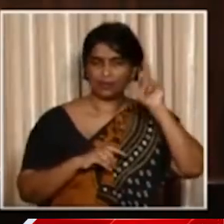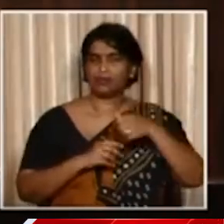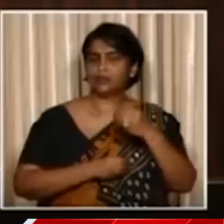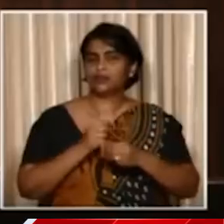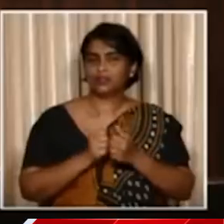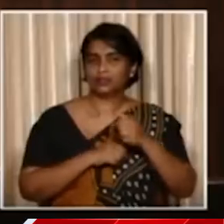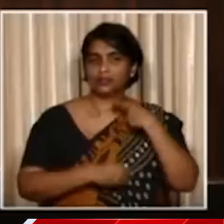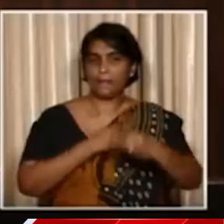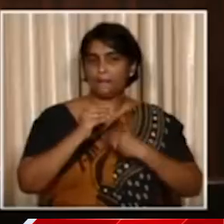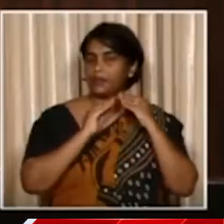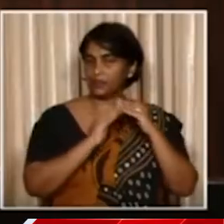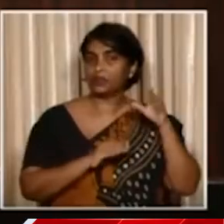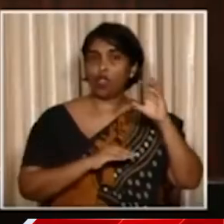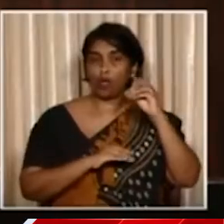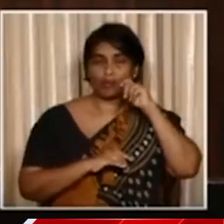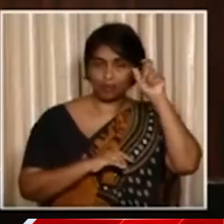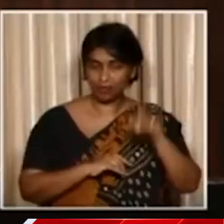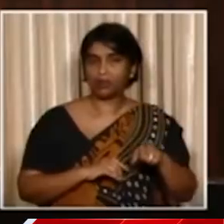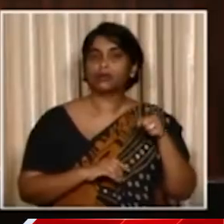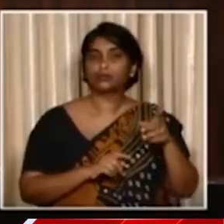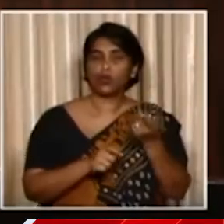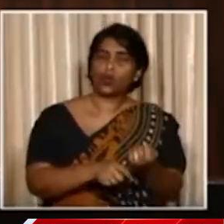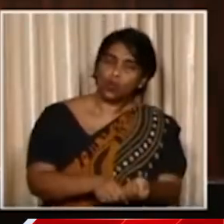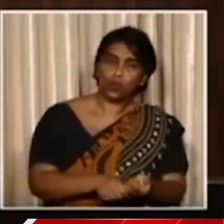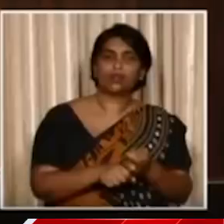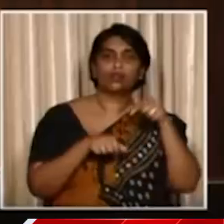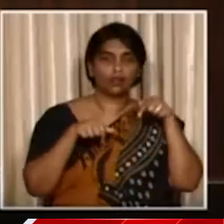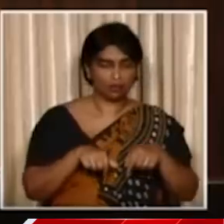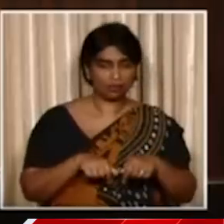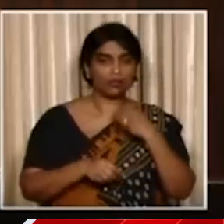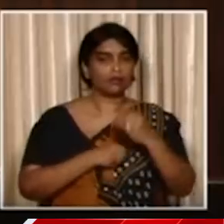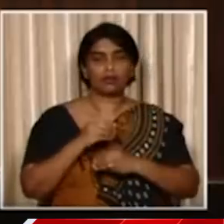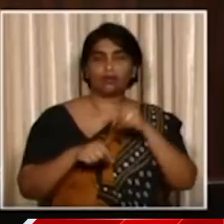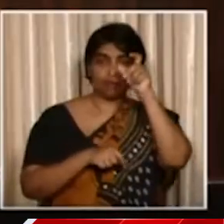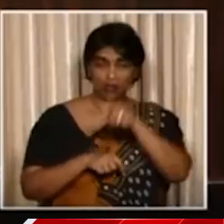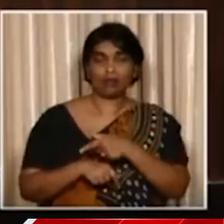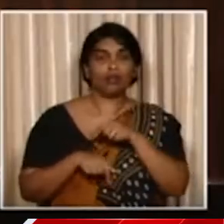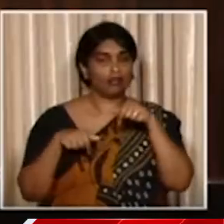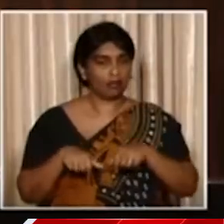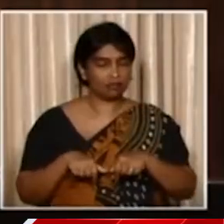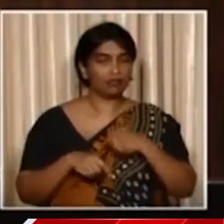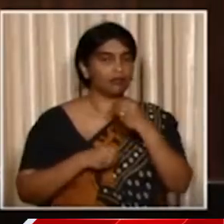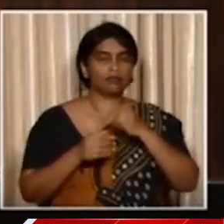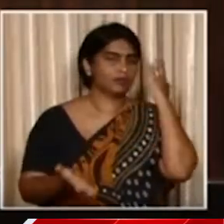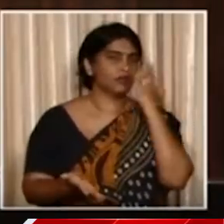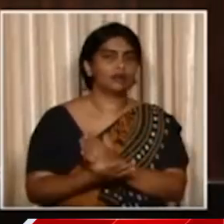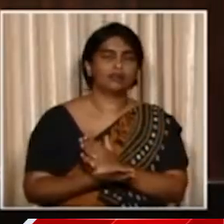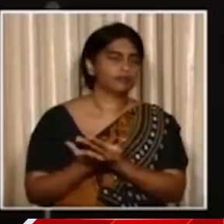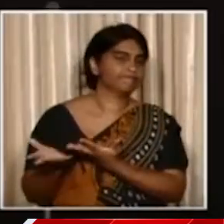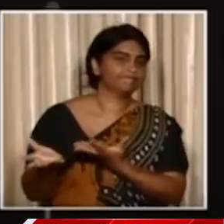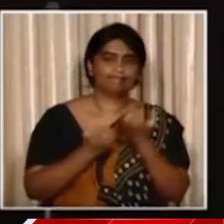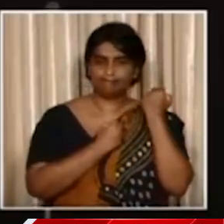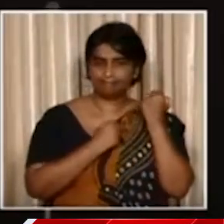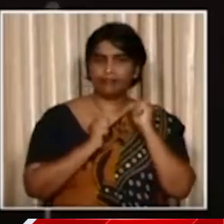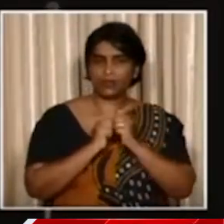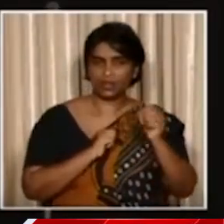කරන ෆැක්ටරියක් තියෙනවා. මේ ඕමාන ජාතිකයට ගිහිල්ලා ගහලා අද මේ ආයෝජකයා මේ ආයෝජනය සම්පූර්ණයෙන්ම අරගෙන යන්න කටයුතු